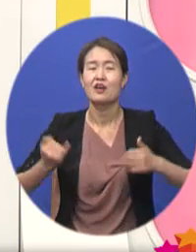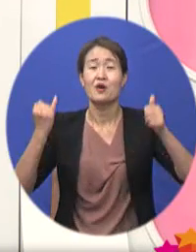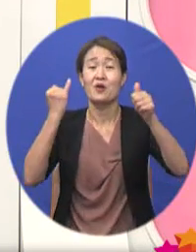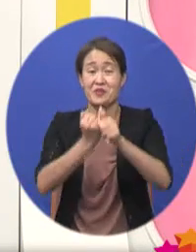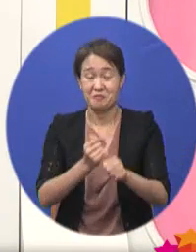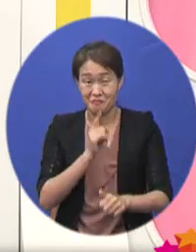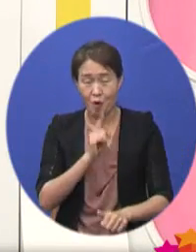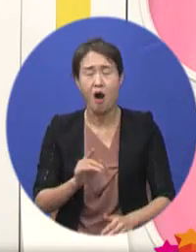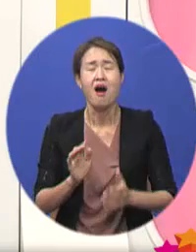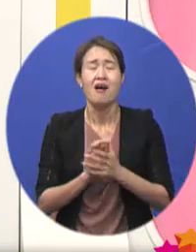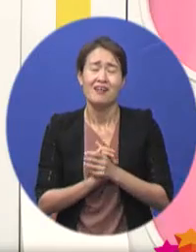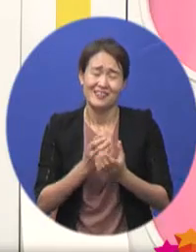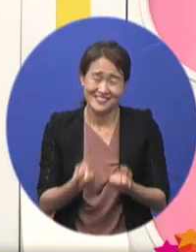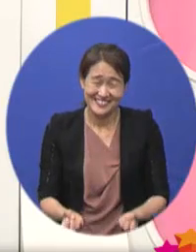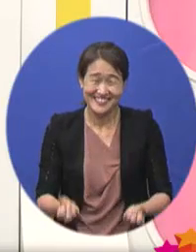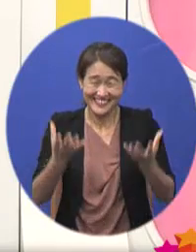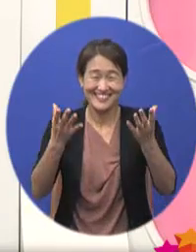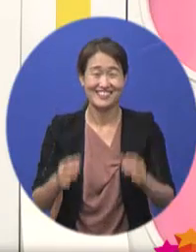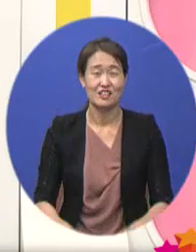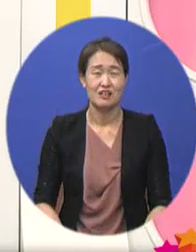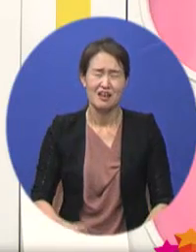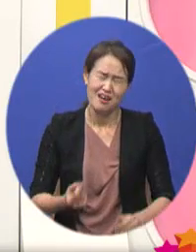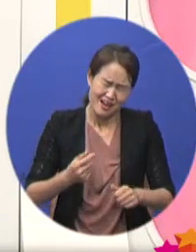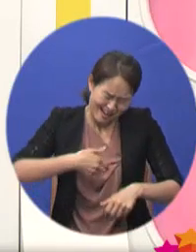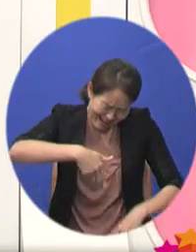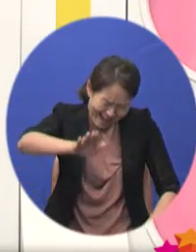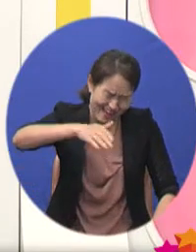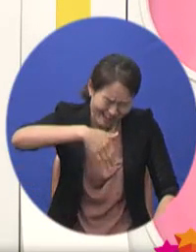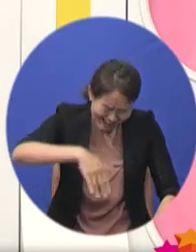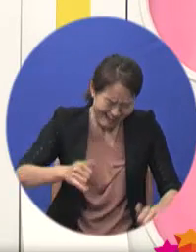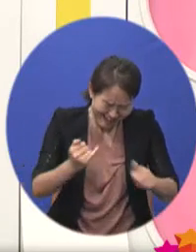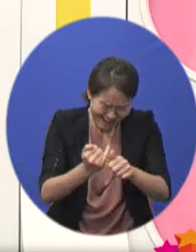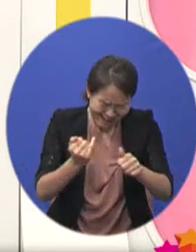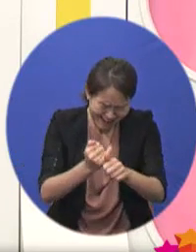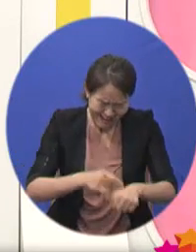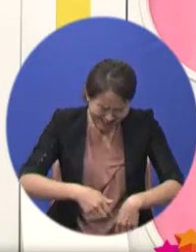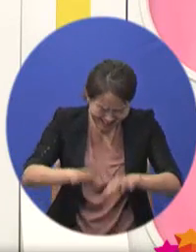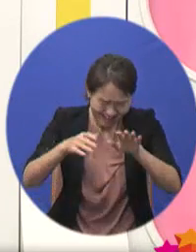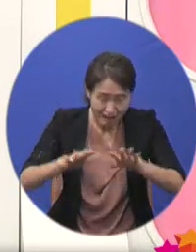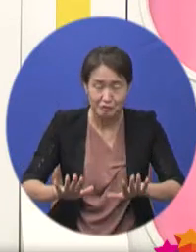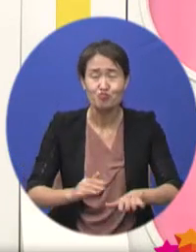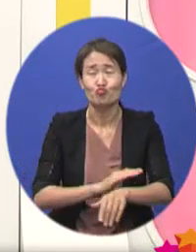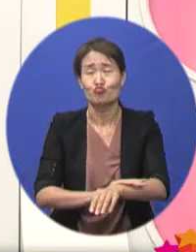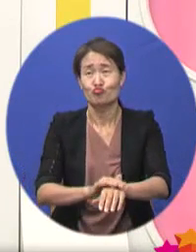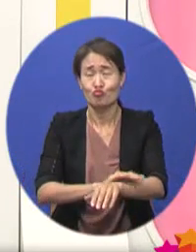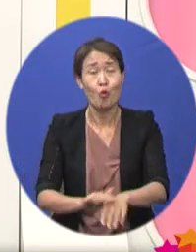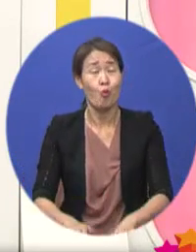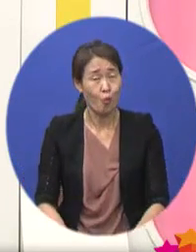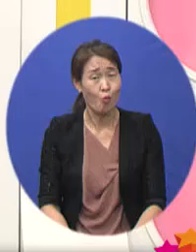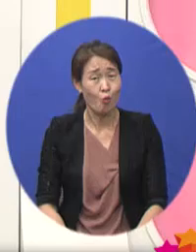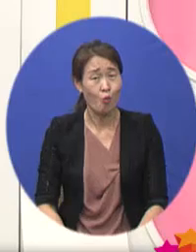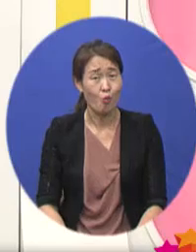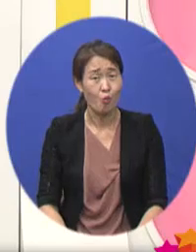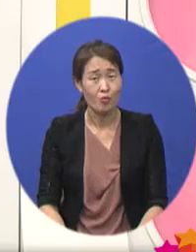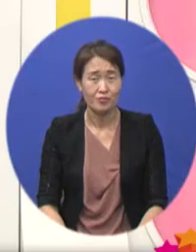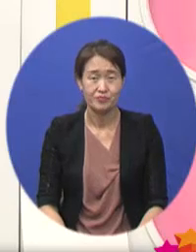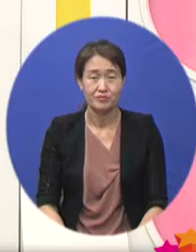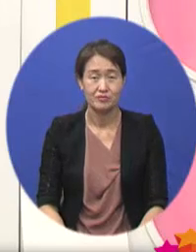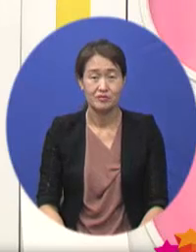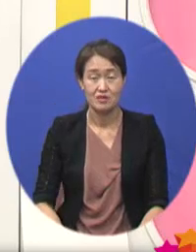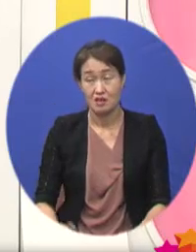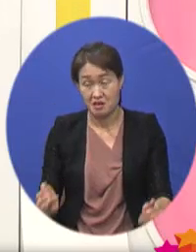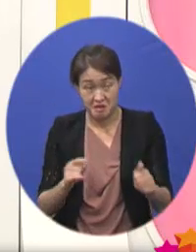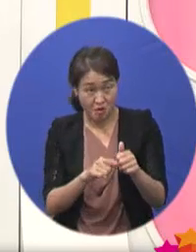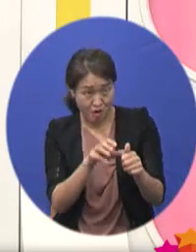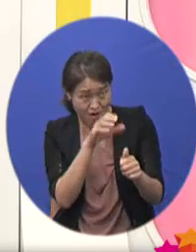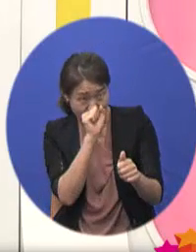아 가을에? 가을에? 어우, 축하드립니다. 가라고 해도 안 가더만 이제 간대요. 네, 좋은 사람이 딱 생기면은 예. 그때는 이제